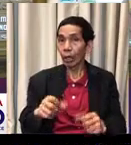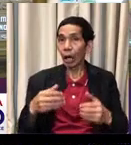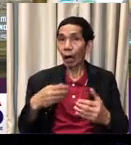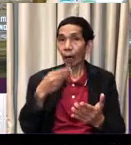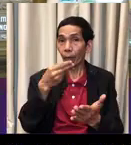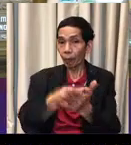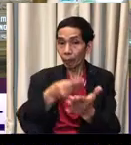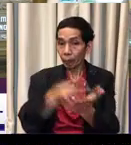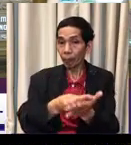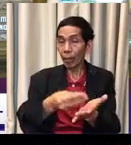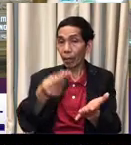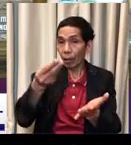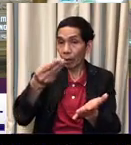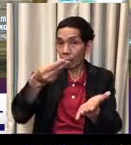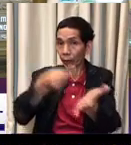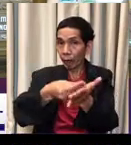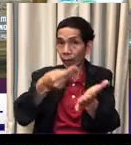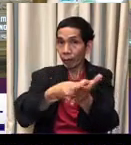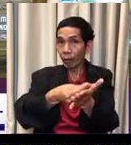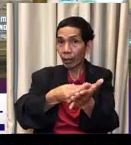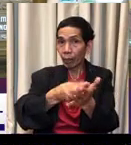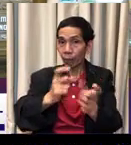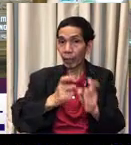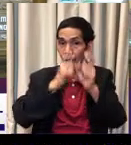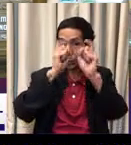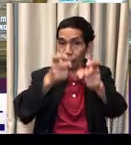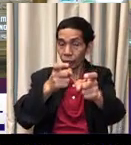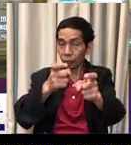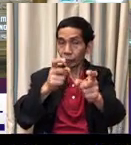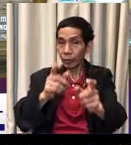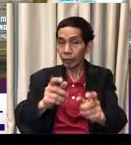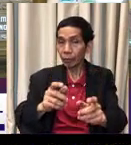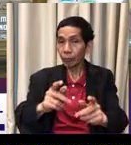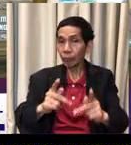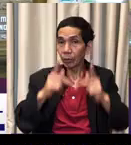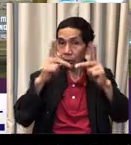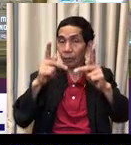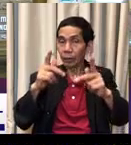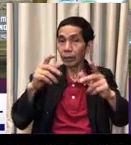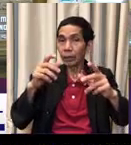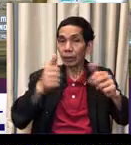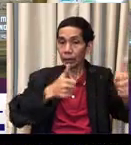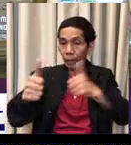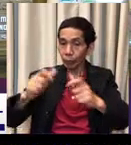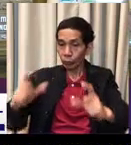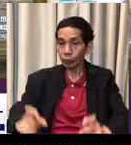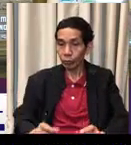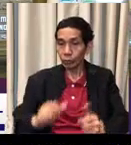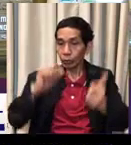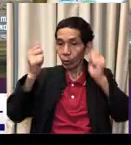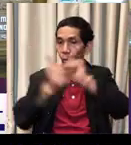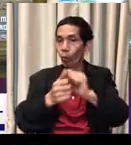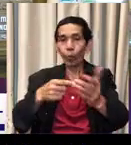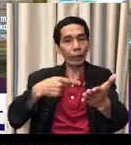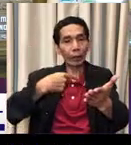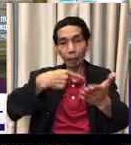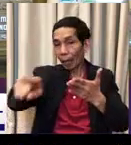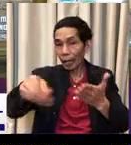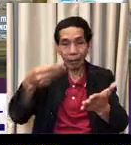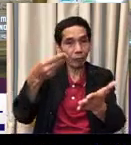taya, ay may regalo, may premyo, game of chance, oh, pero walang nagbayad ng